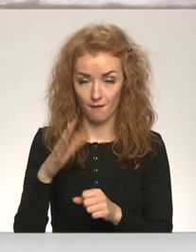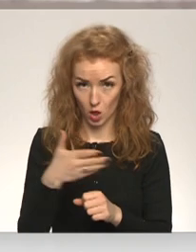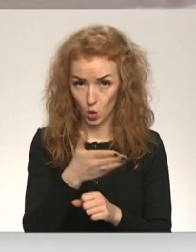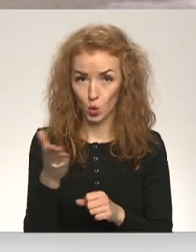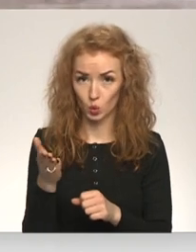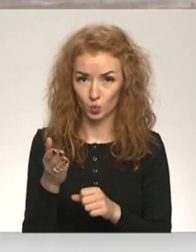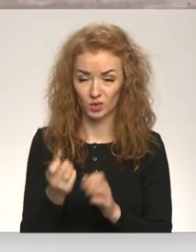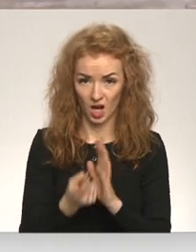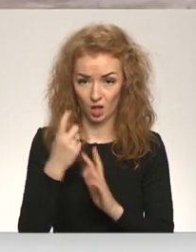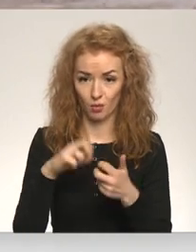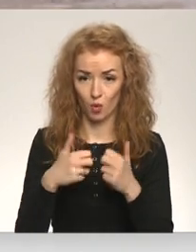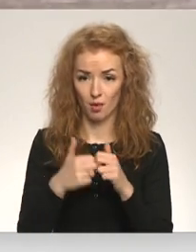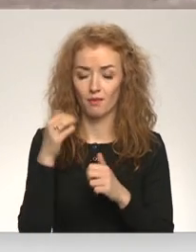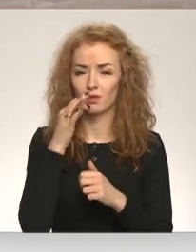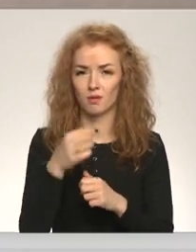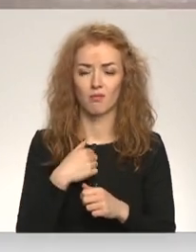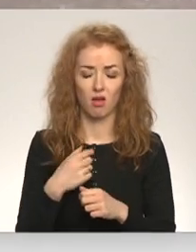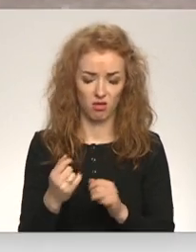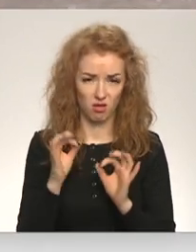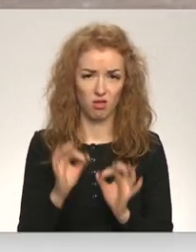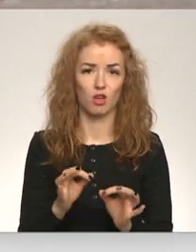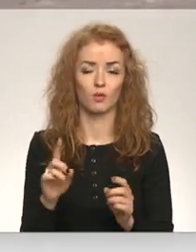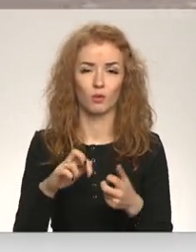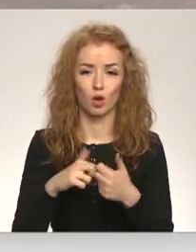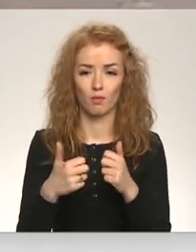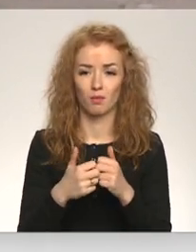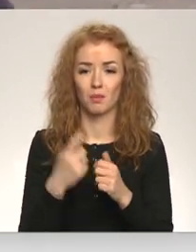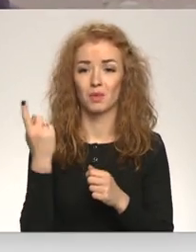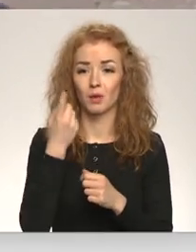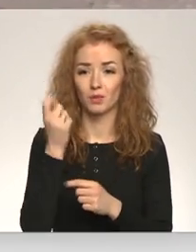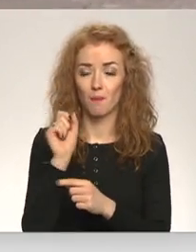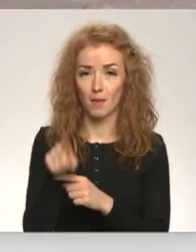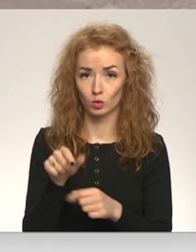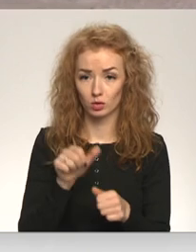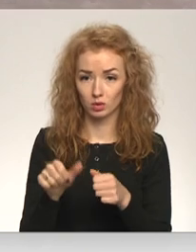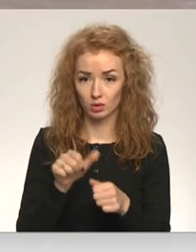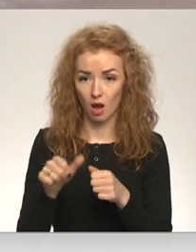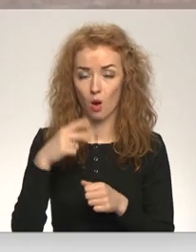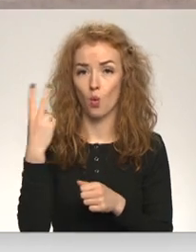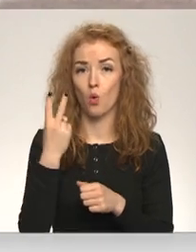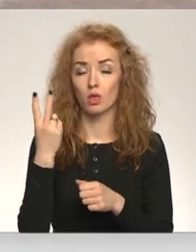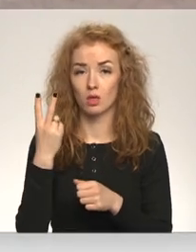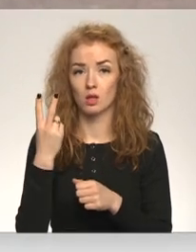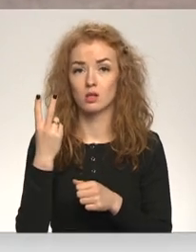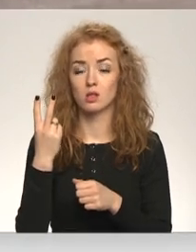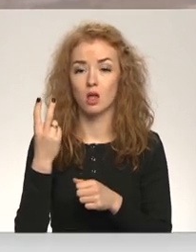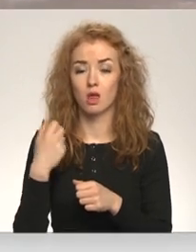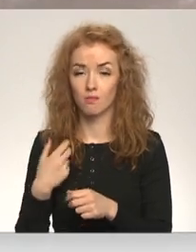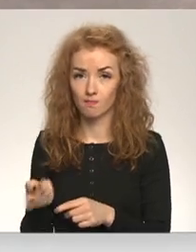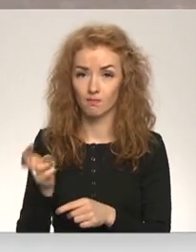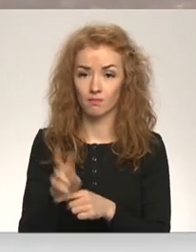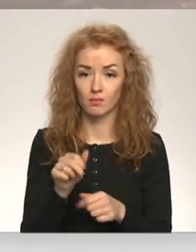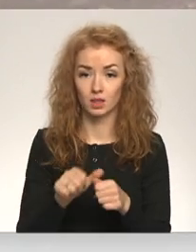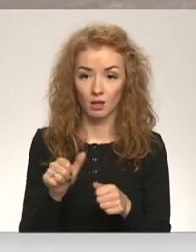un kā? Man jau ļoti ietekmēja, jo pirmdienas pasūtīju zāles, otrdien atnācu pēc